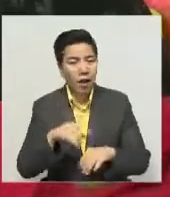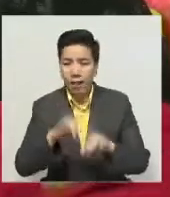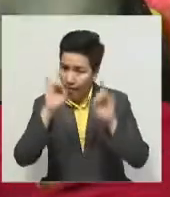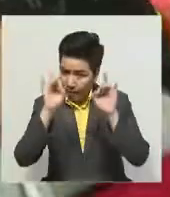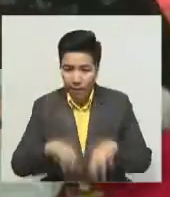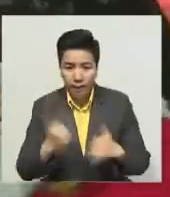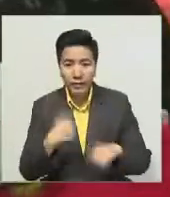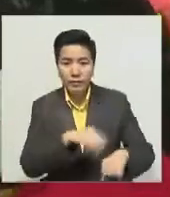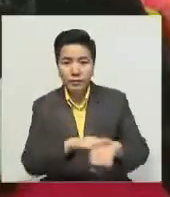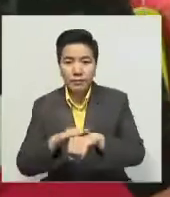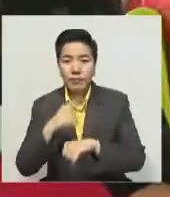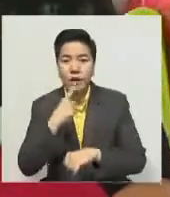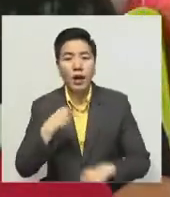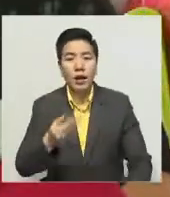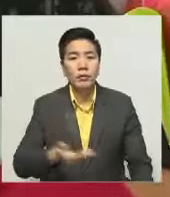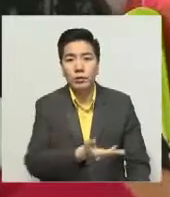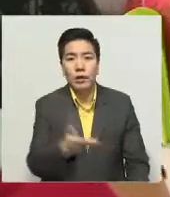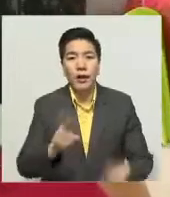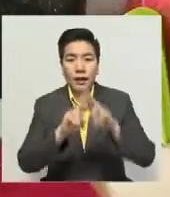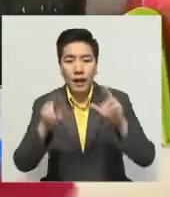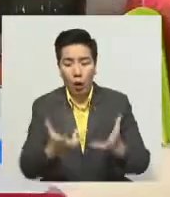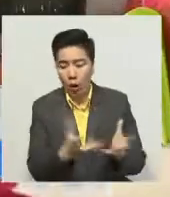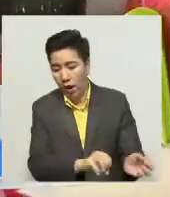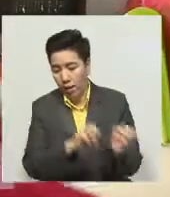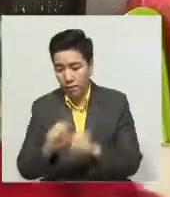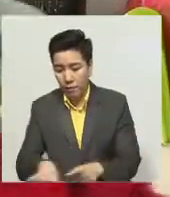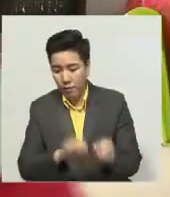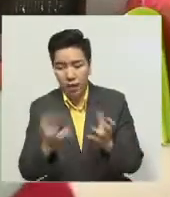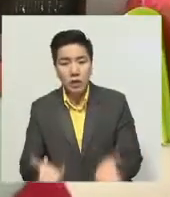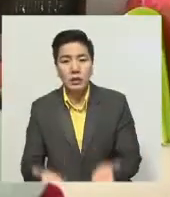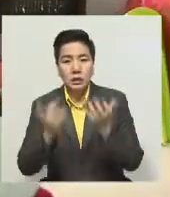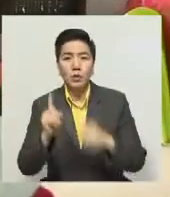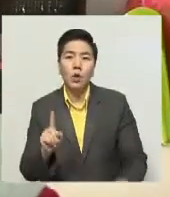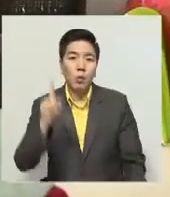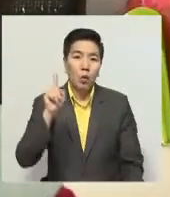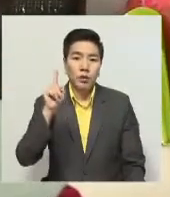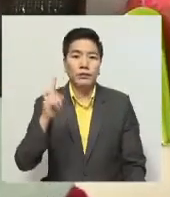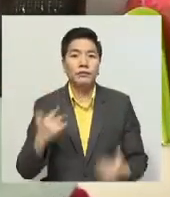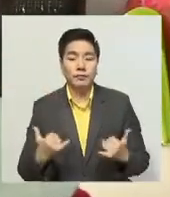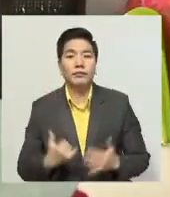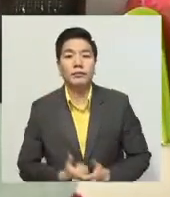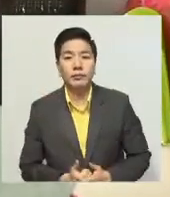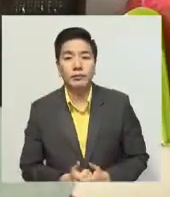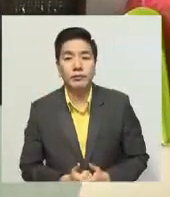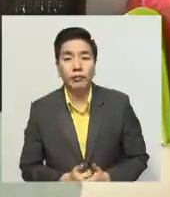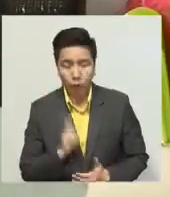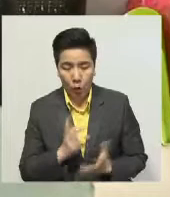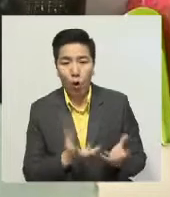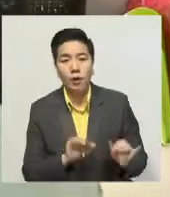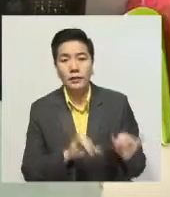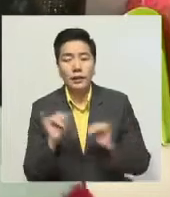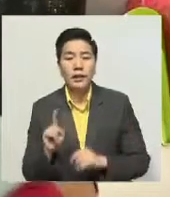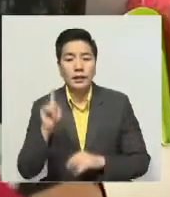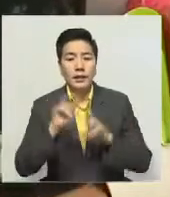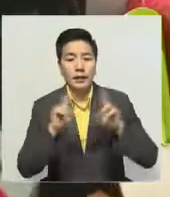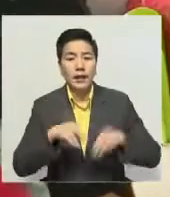ตก็แจ้งให้ร้านค้าเขาเก็บเข้าของขึ้นข้างบนหมดเลย คือเราก็ต้องย้ายของขึ้นข ้ างบน ใช่ค่ะ